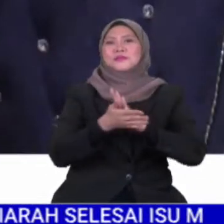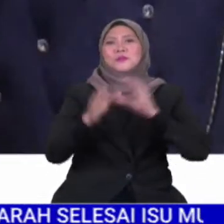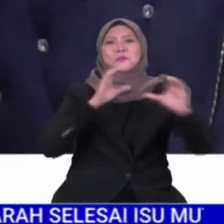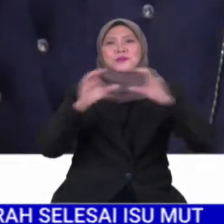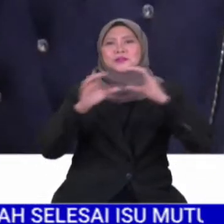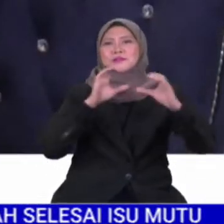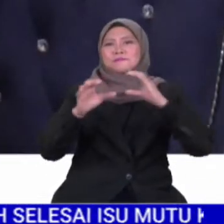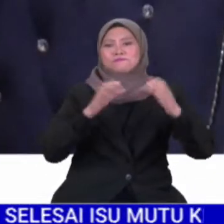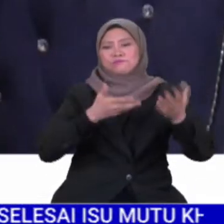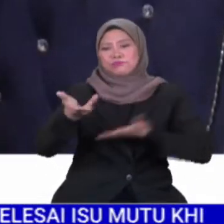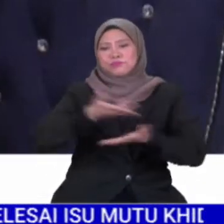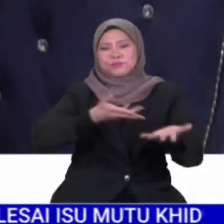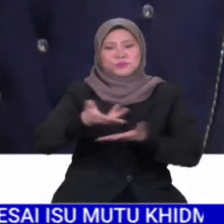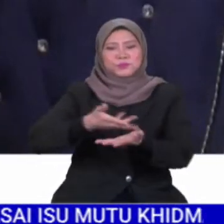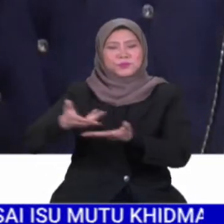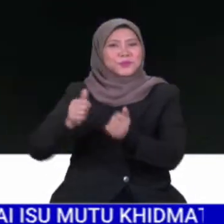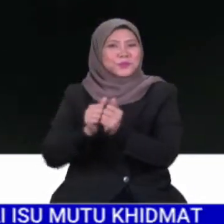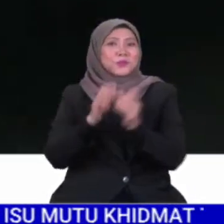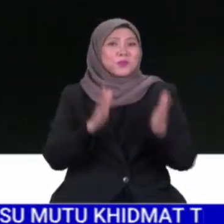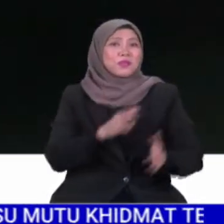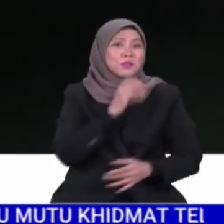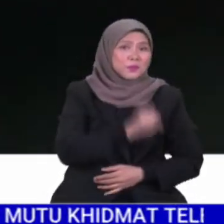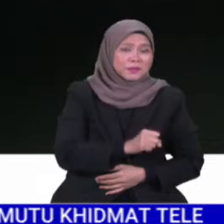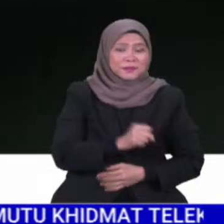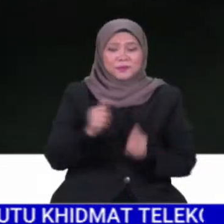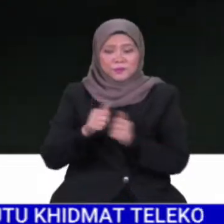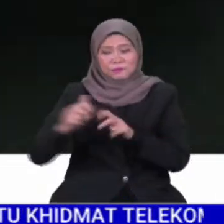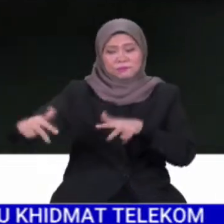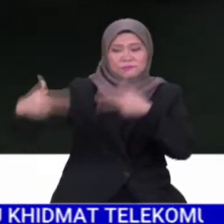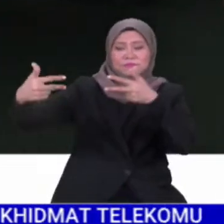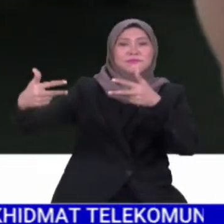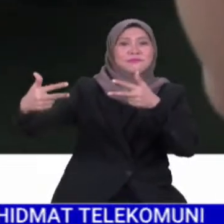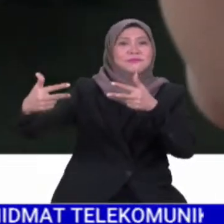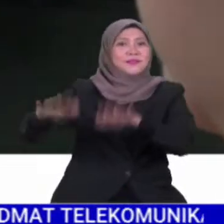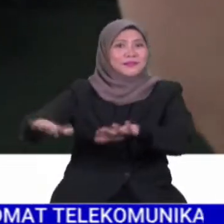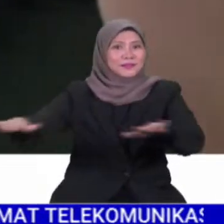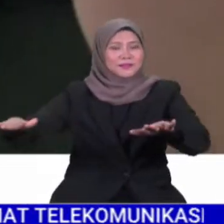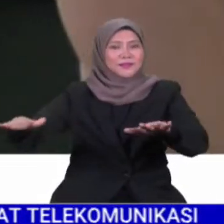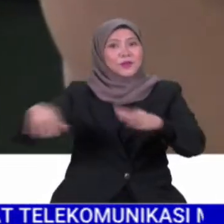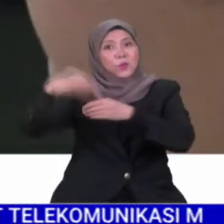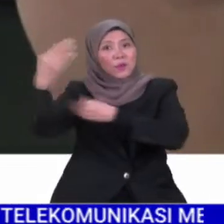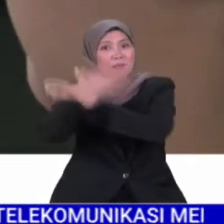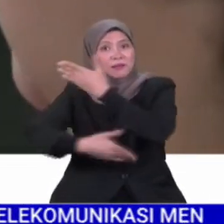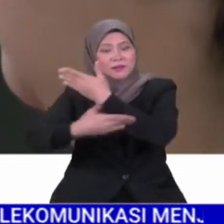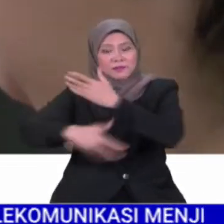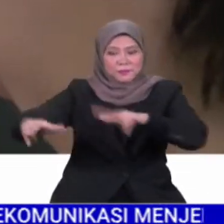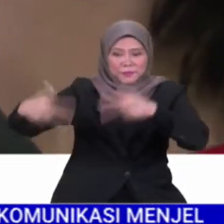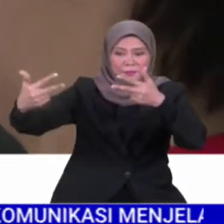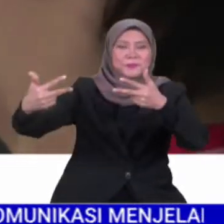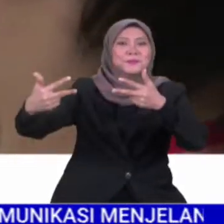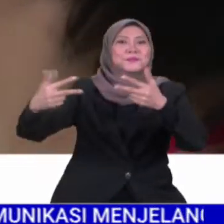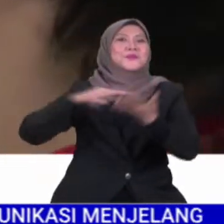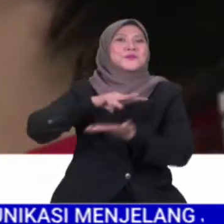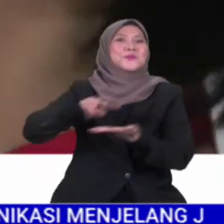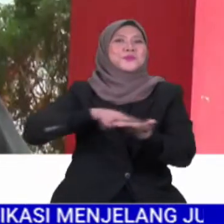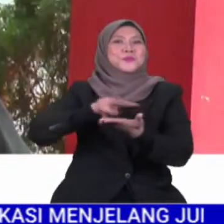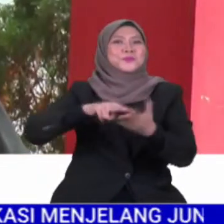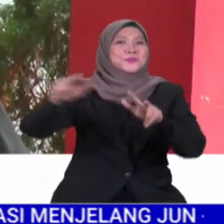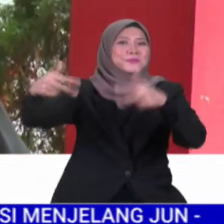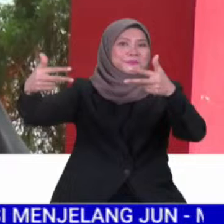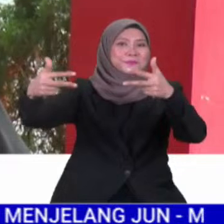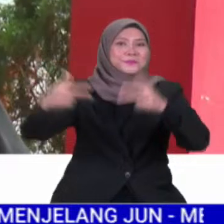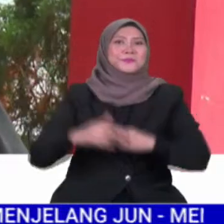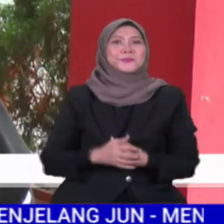komunikasi penghubung antara warga emas dengan anak-anak di perantauan menerusi aplikasi panggilan video.